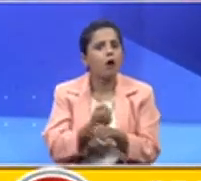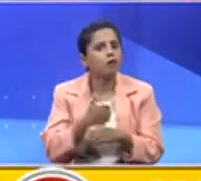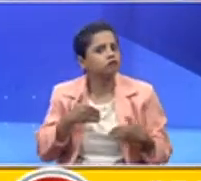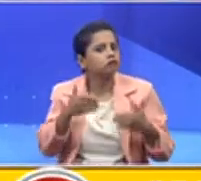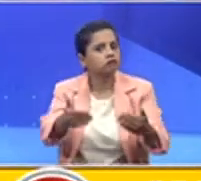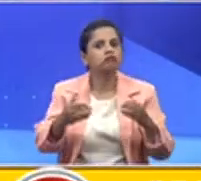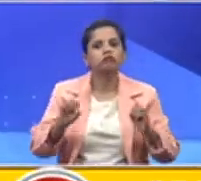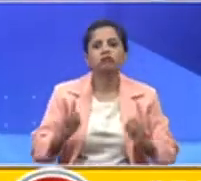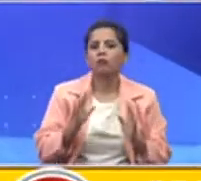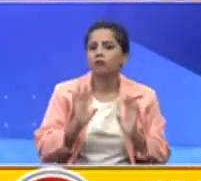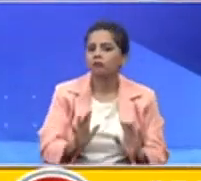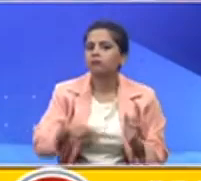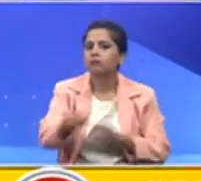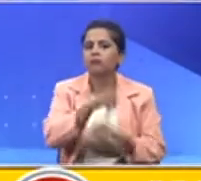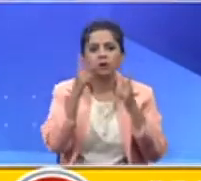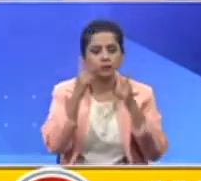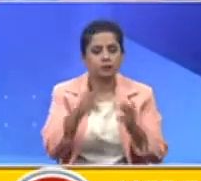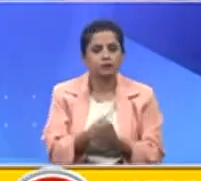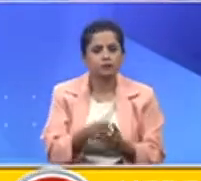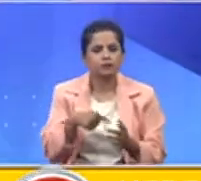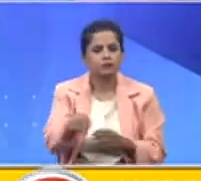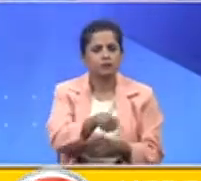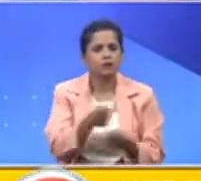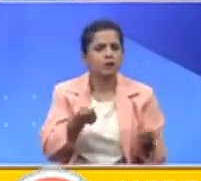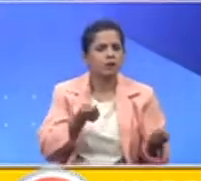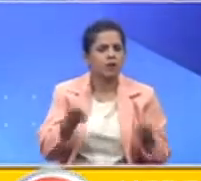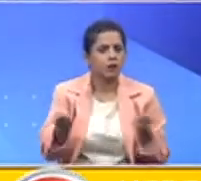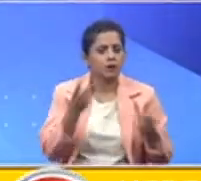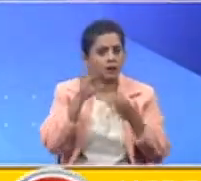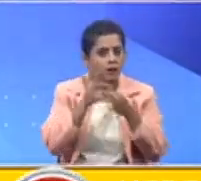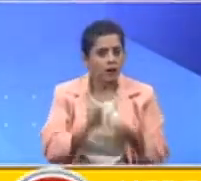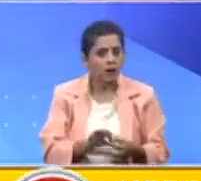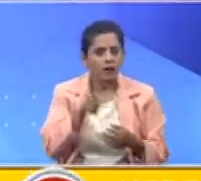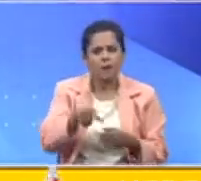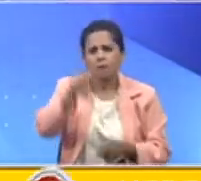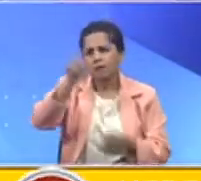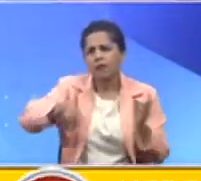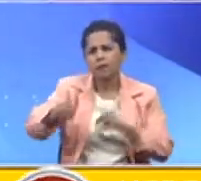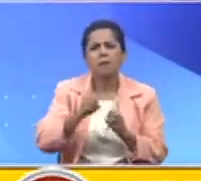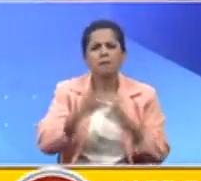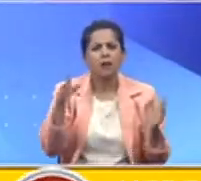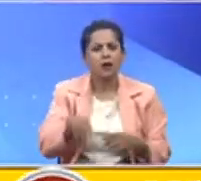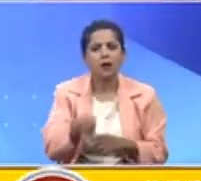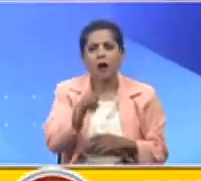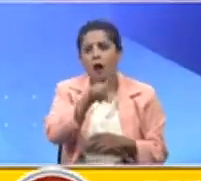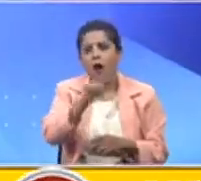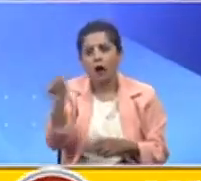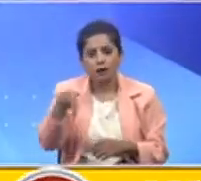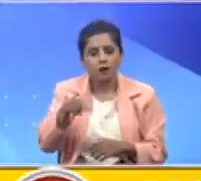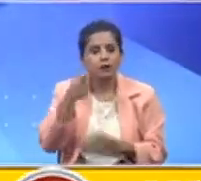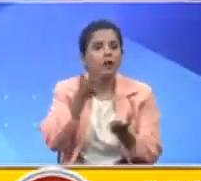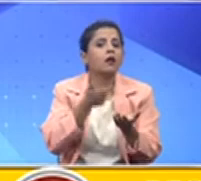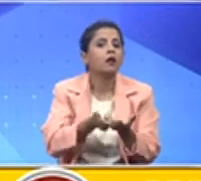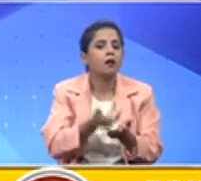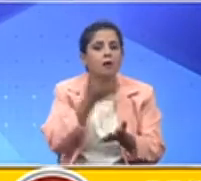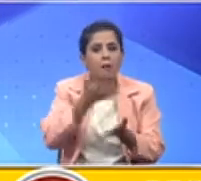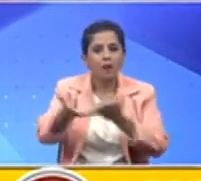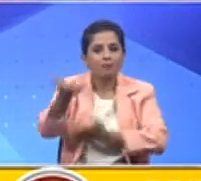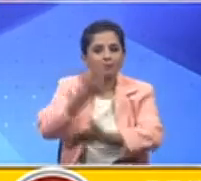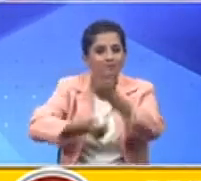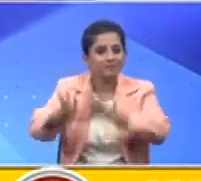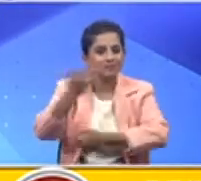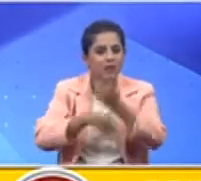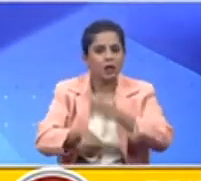दिया है यहां प्रशासन की मदद से लोगों ने करी सों कुओं को वार्टर